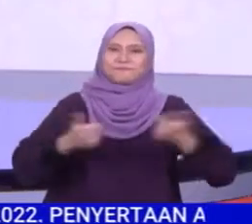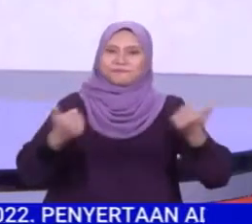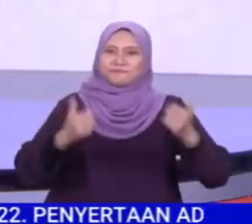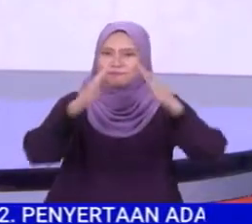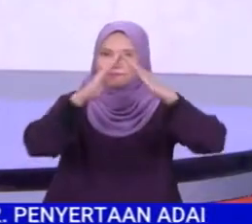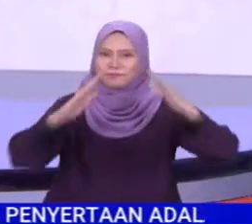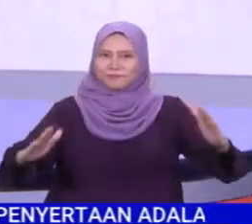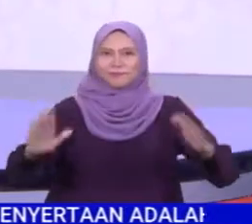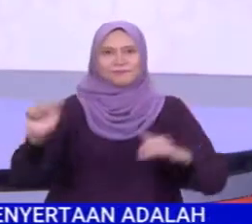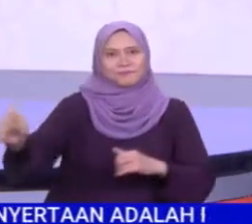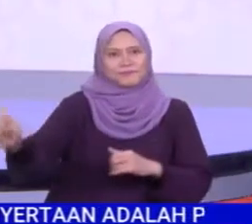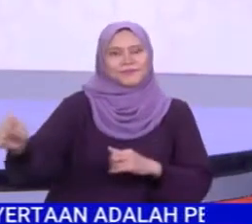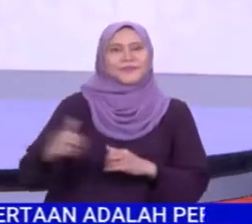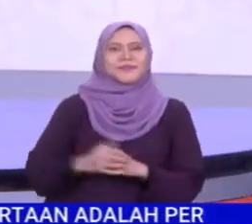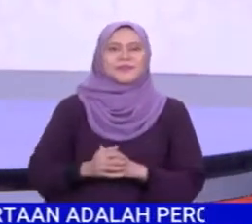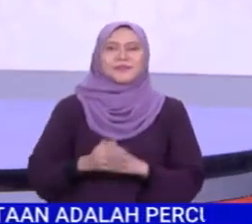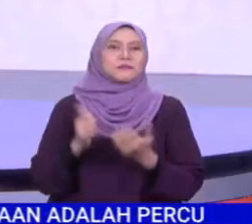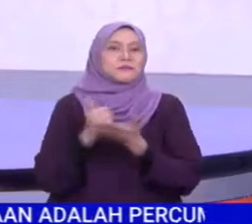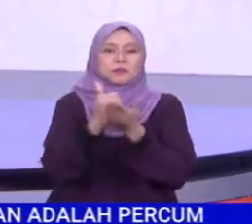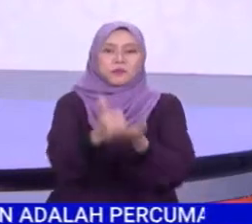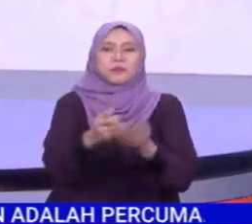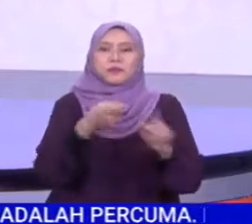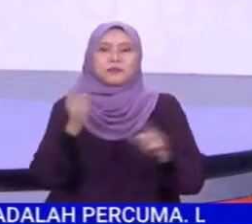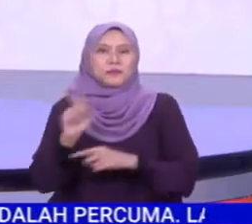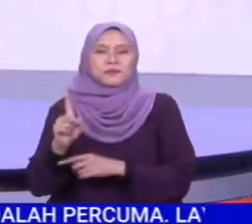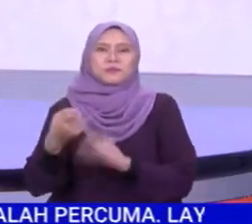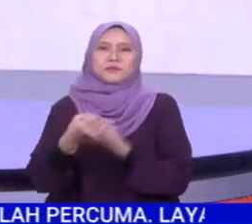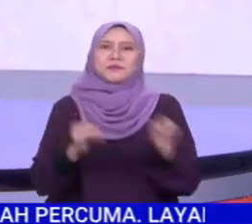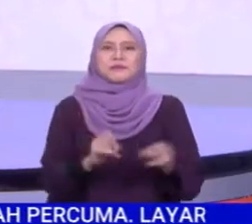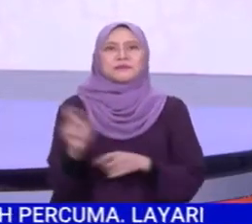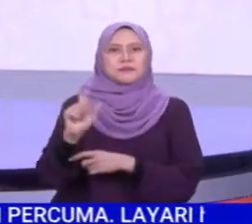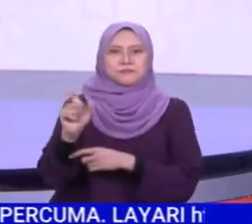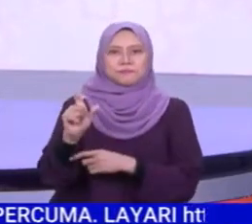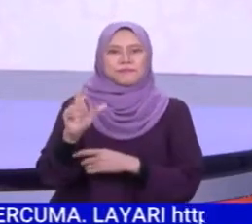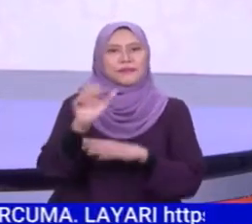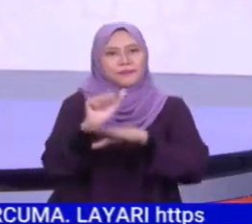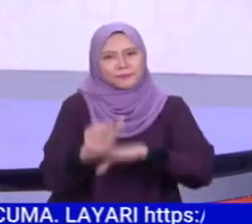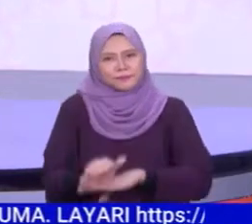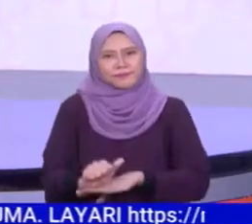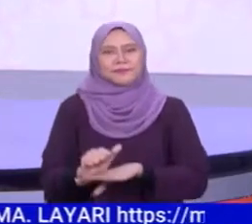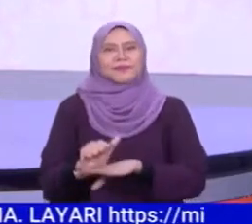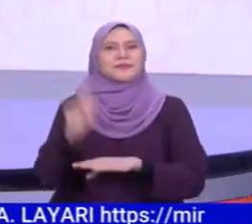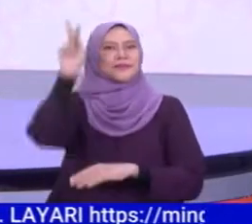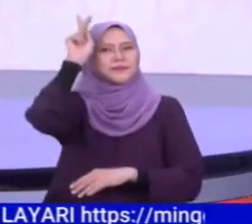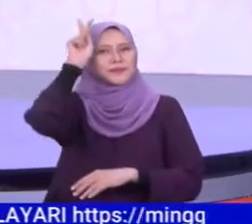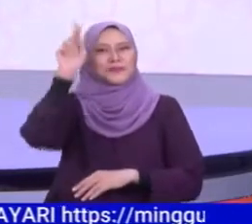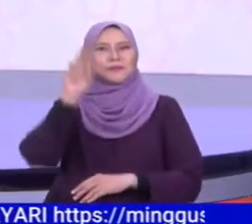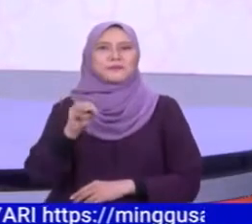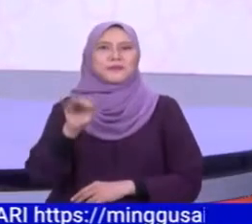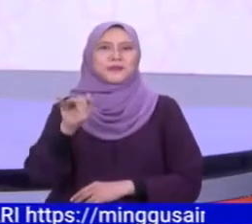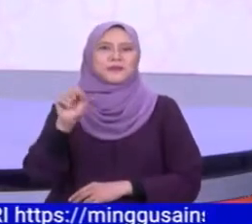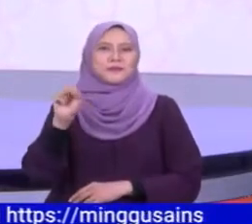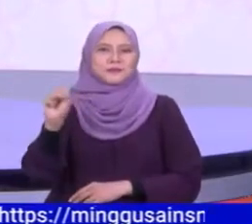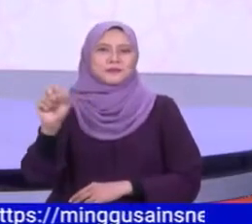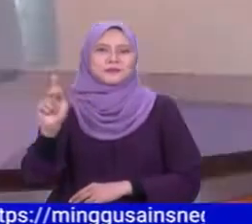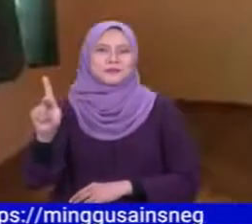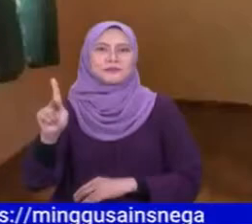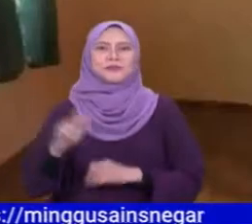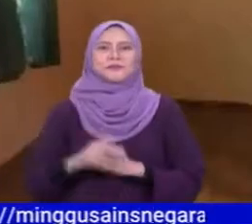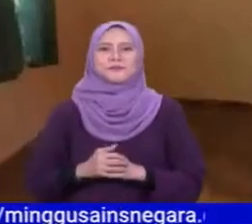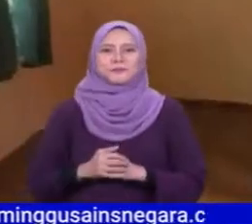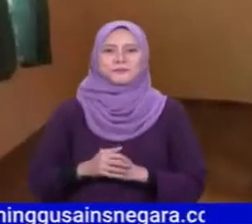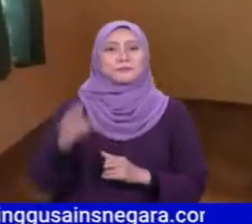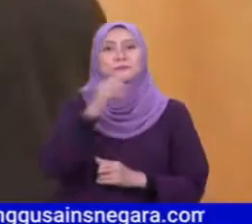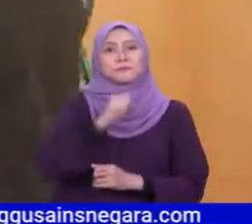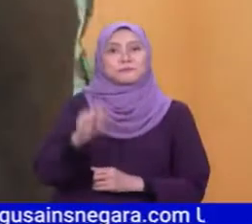Rumah berkenaan merupakan bantuan Majlis Agama Islam dan Adat Istiadat Melayu Kelantan Maik. Azman Tamin Salvan Abdullah,